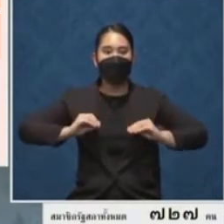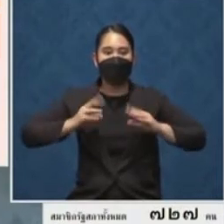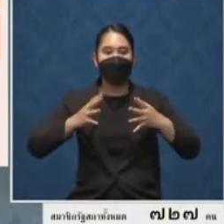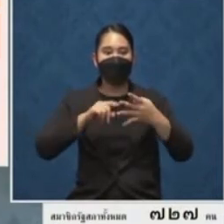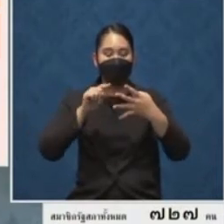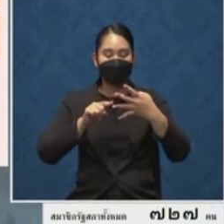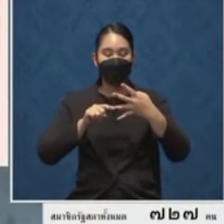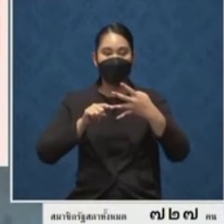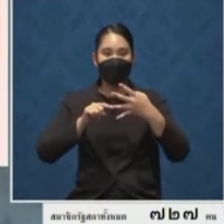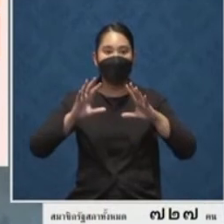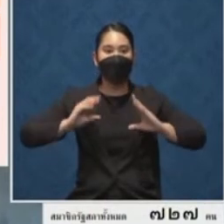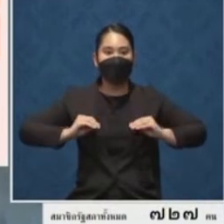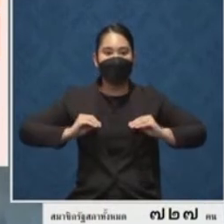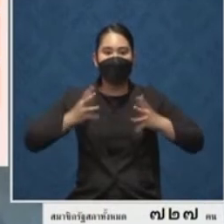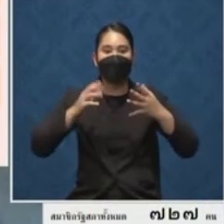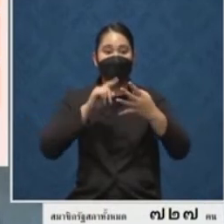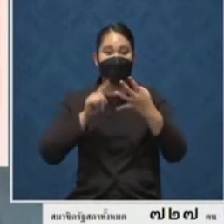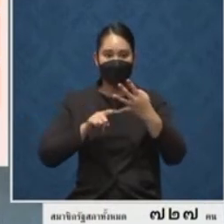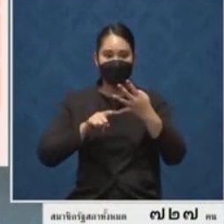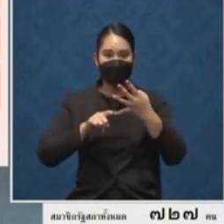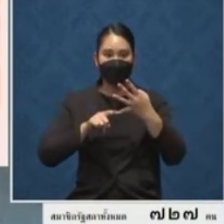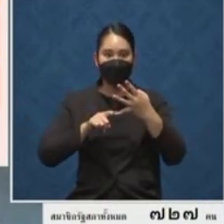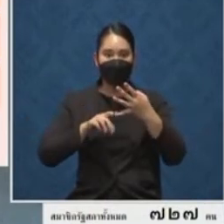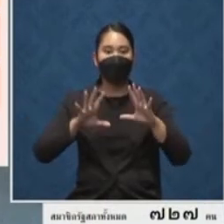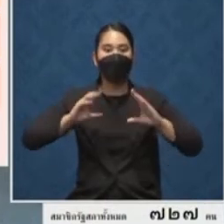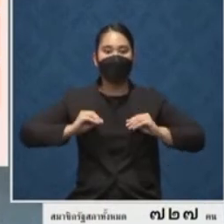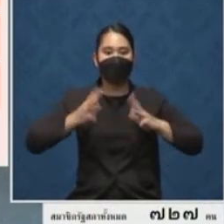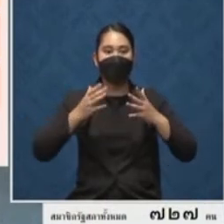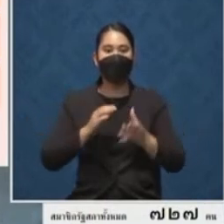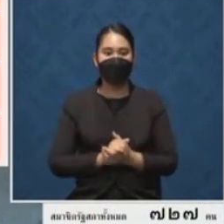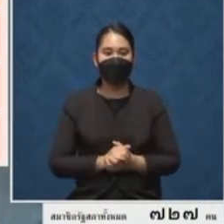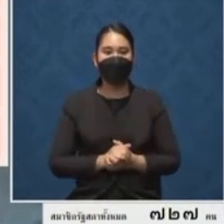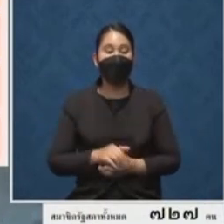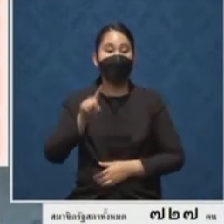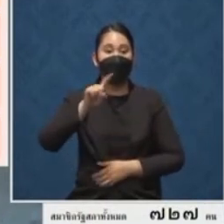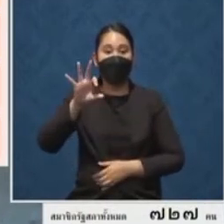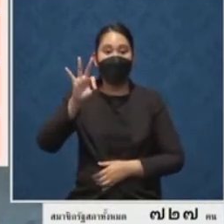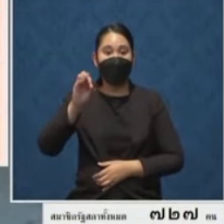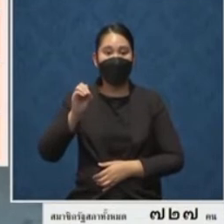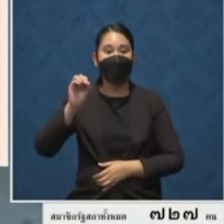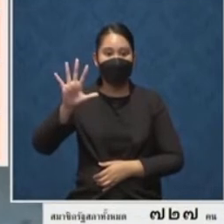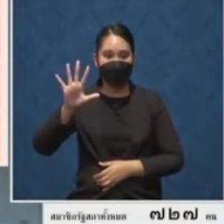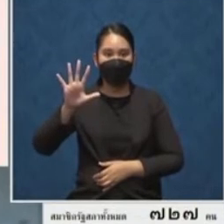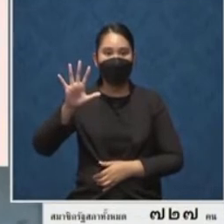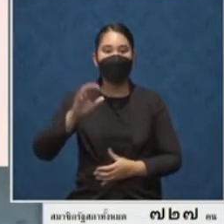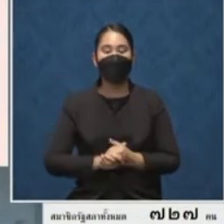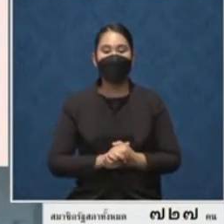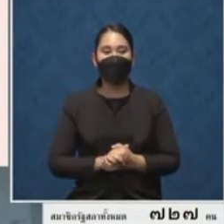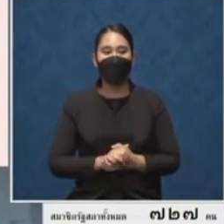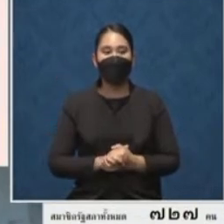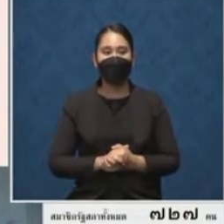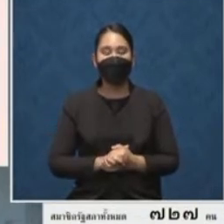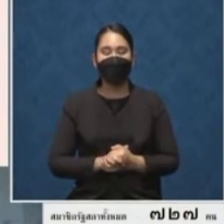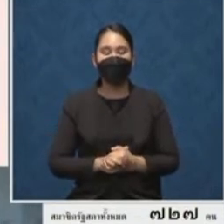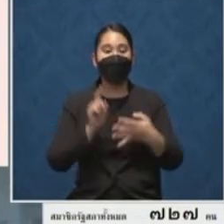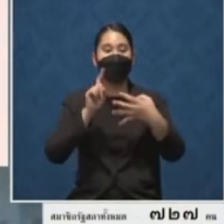ไม่รับหลักการและ4ไม่รับหลักการครับ 195พลอากาศเอกถาวรมณีพฤกษ ์1ไม่รับหลัก